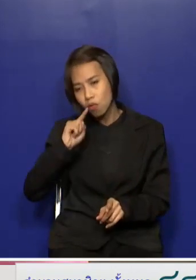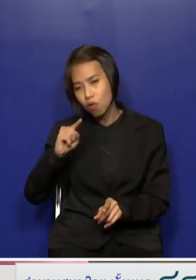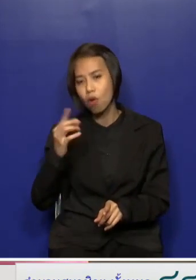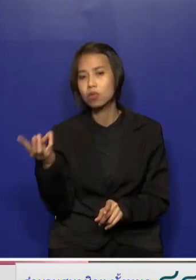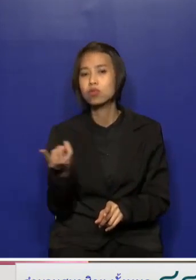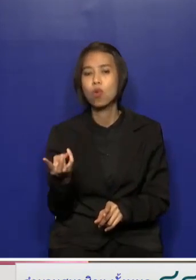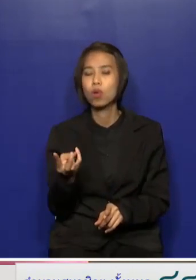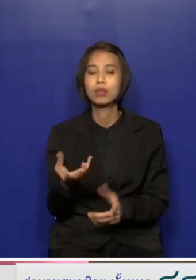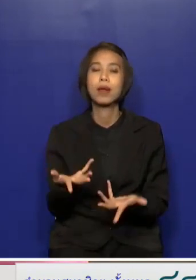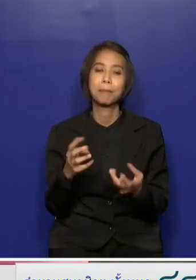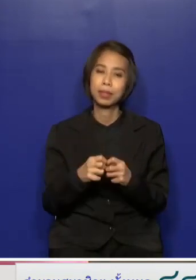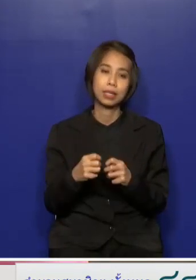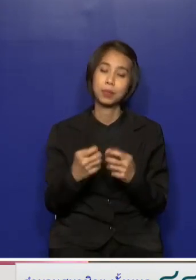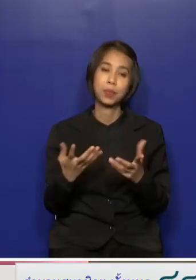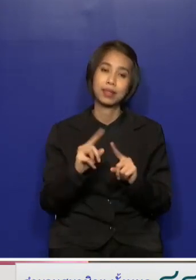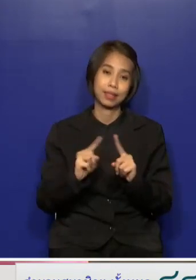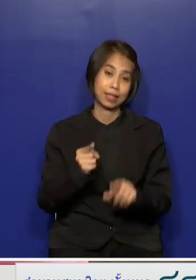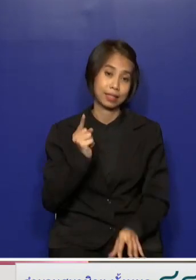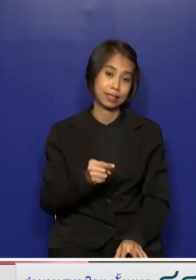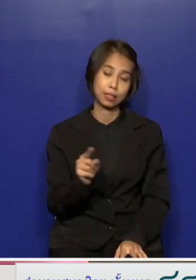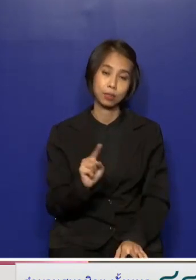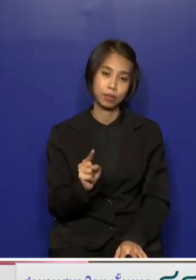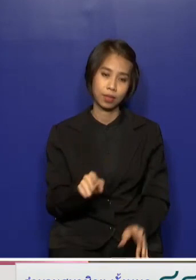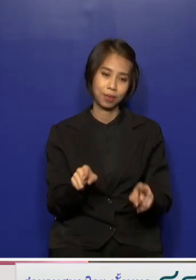ที่บกพร่องไปแต่ความเป็นจริงแล้วไม่ว่าจะเป็นการ